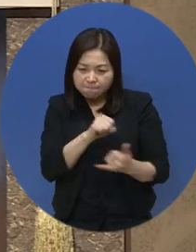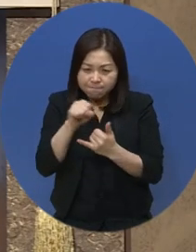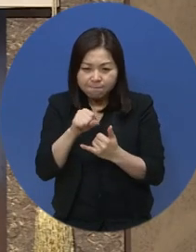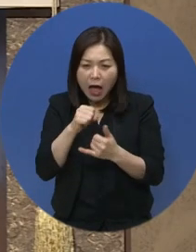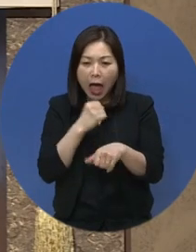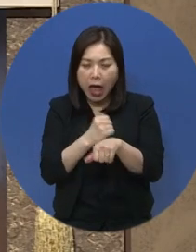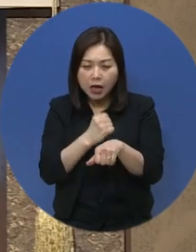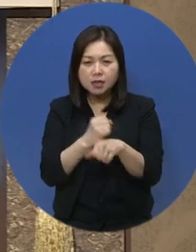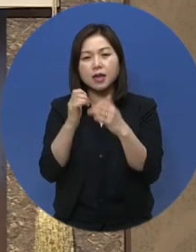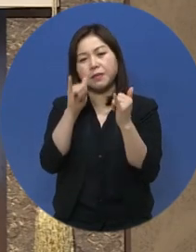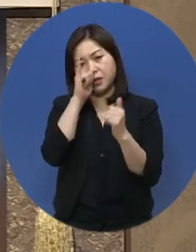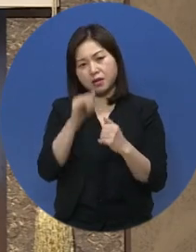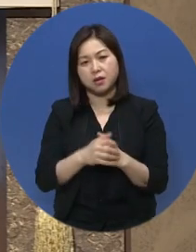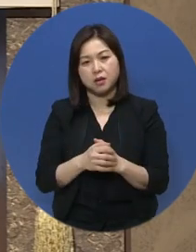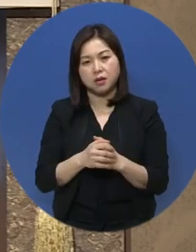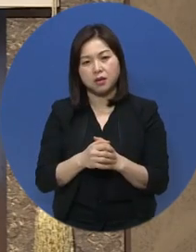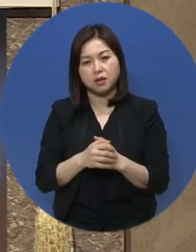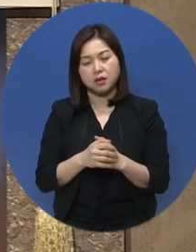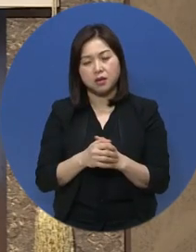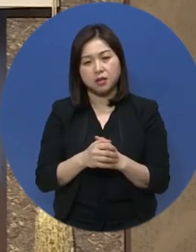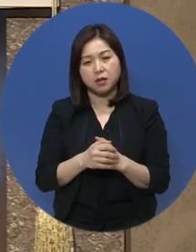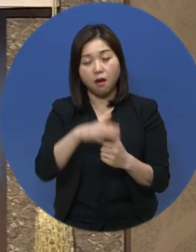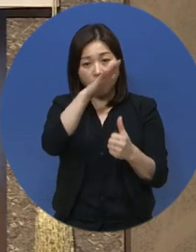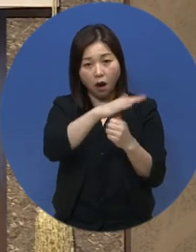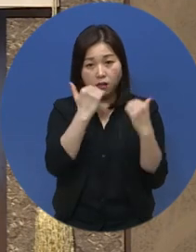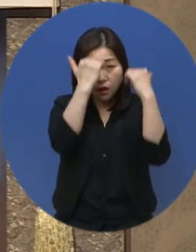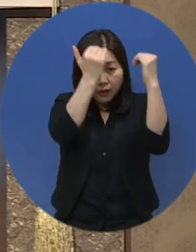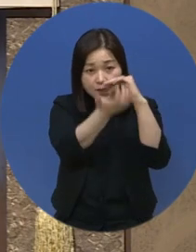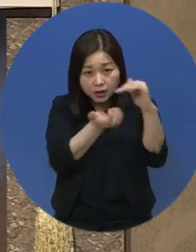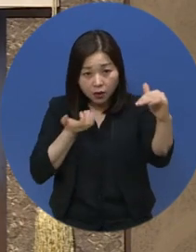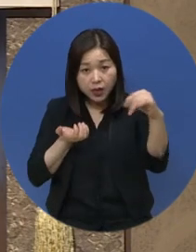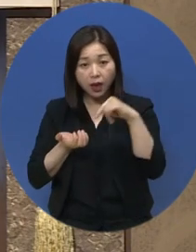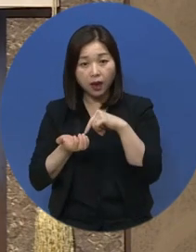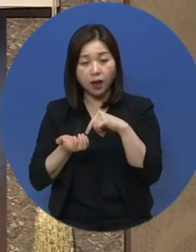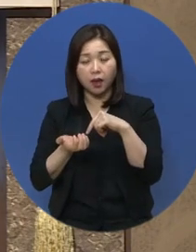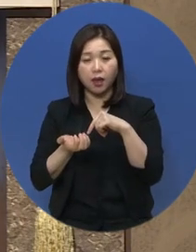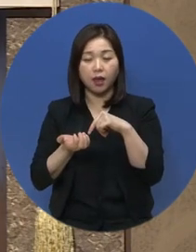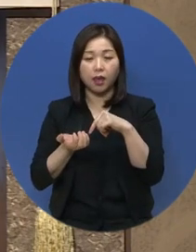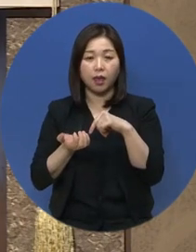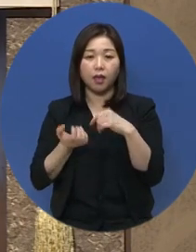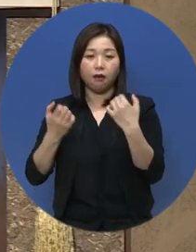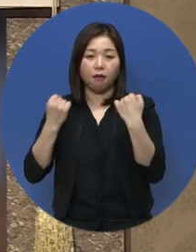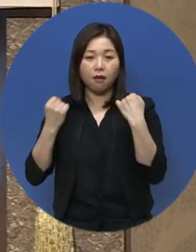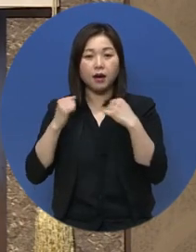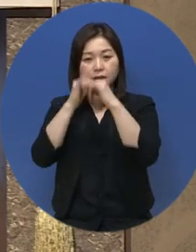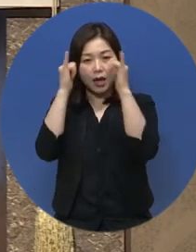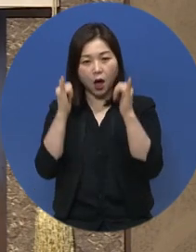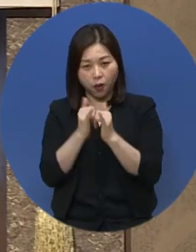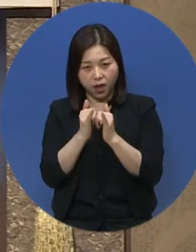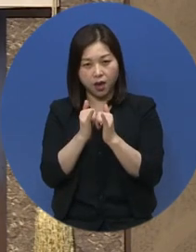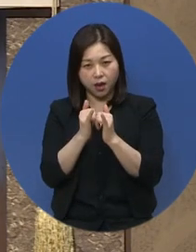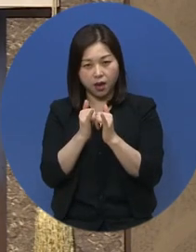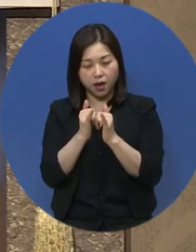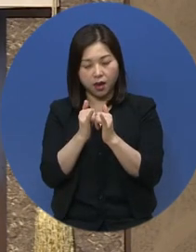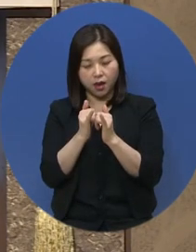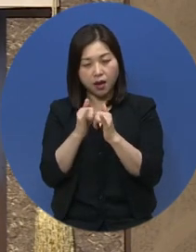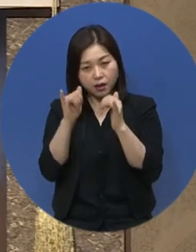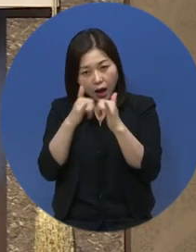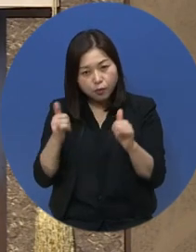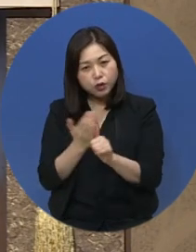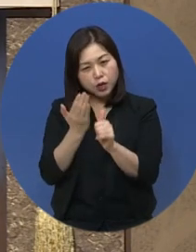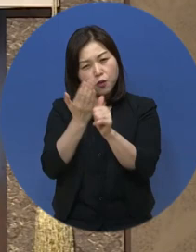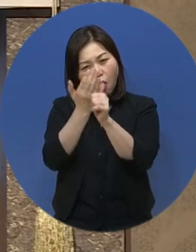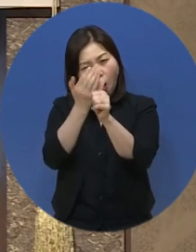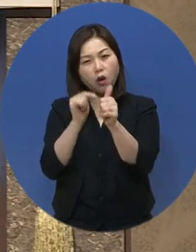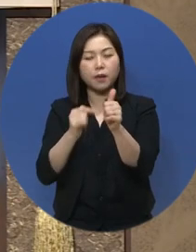예. 그 성인이 되기 전에 사실은 우리가 건강한 사회인으로 어려서부터 키워야 되거든요.